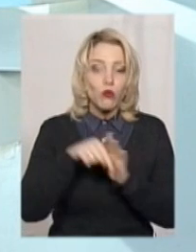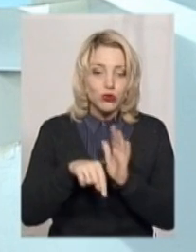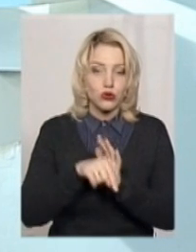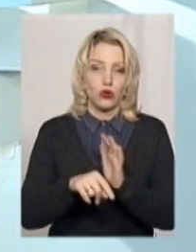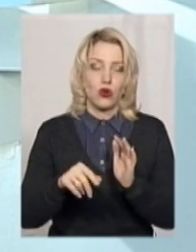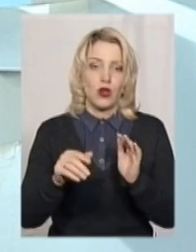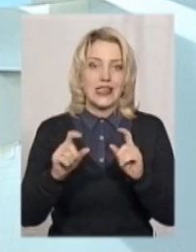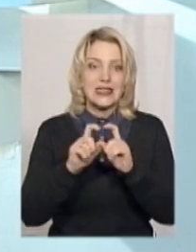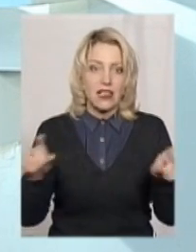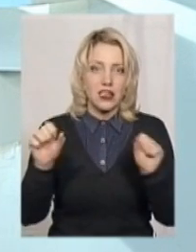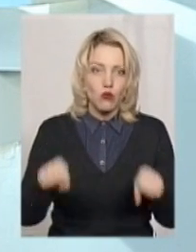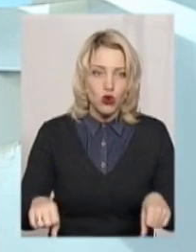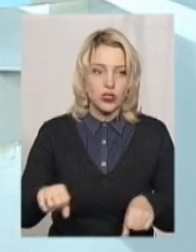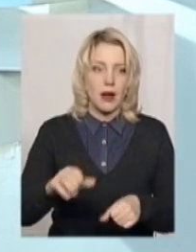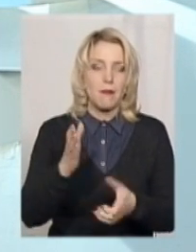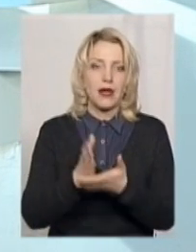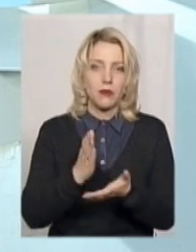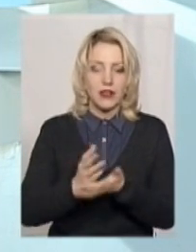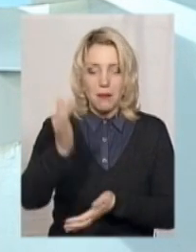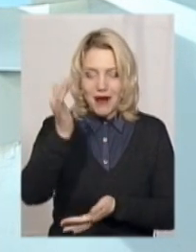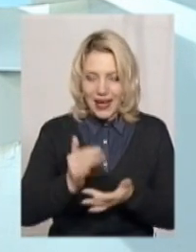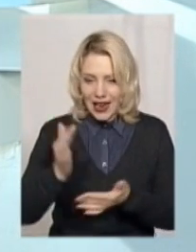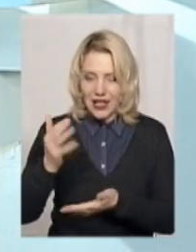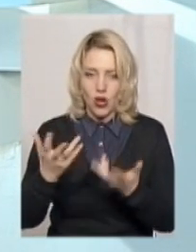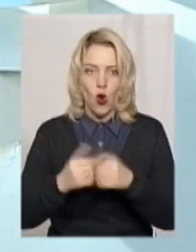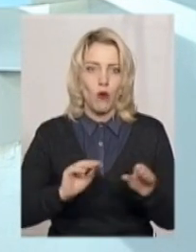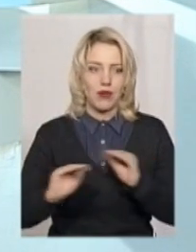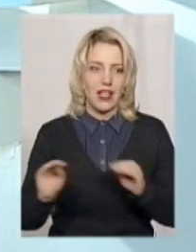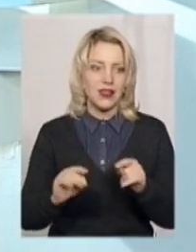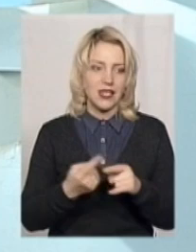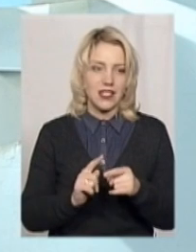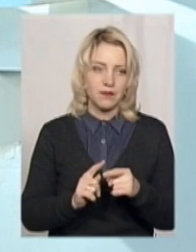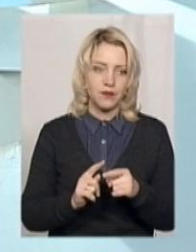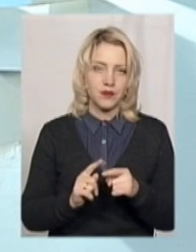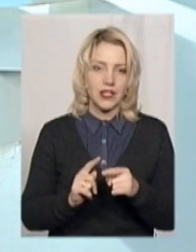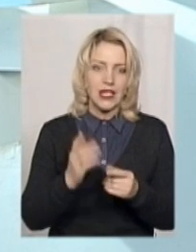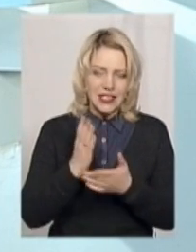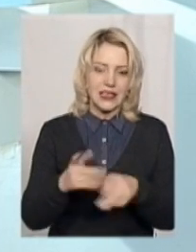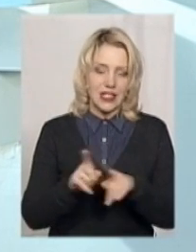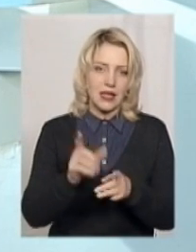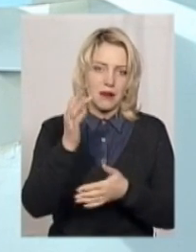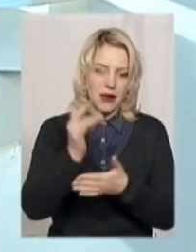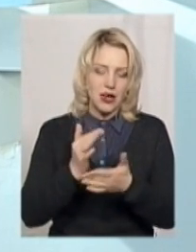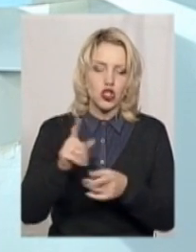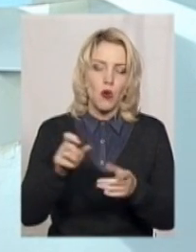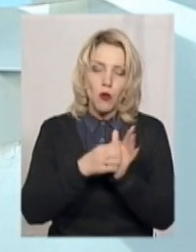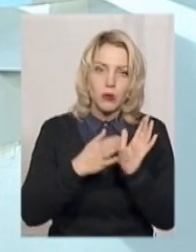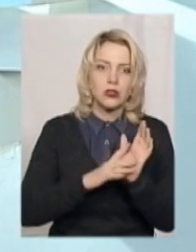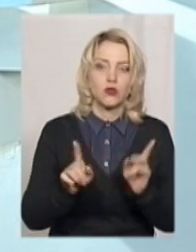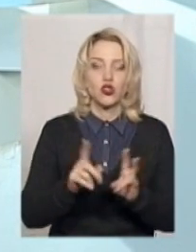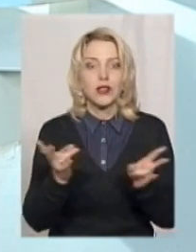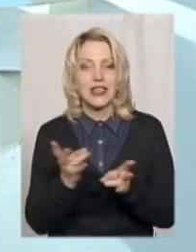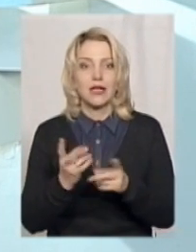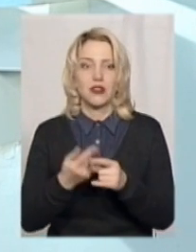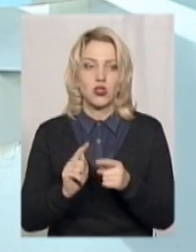може придбавати перелік обладнання, він є типовий перелік обладнання. І ми прописуємо, що саме з цього